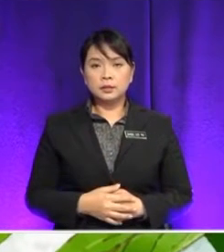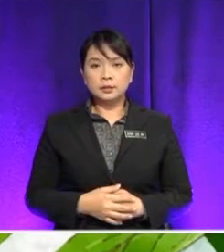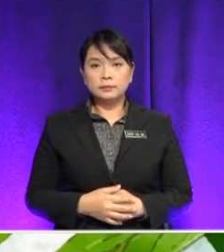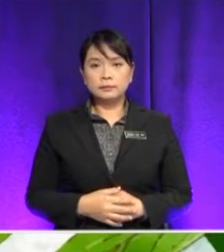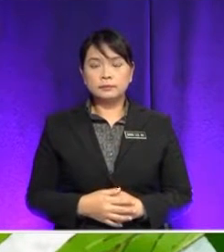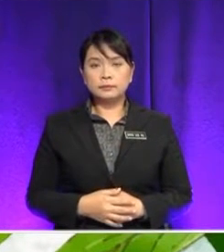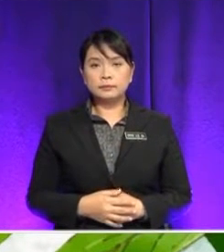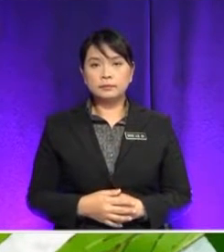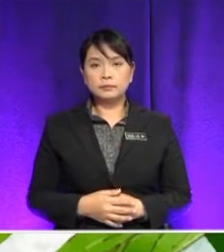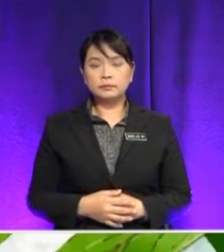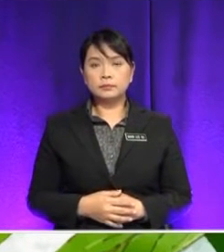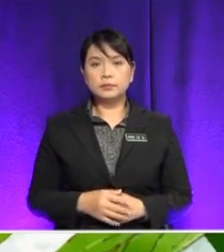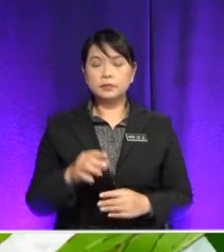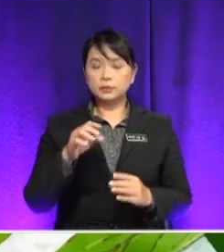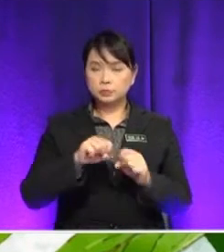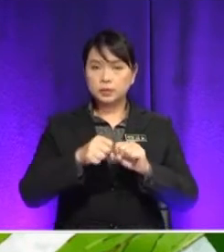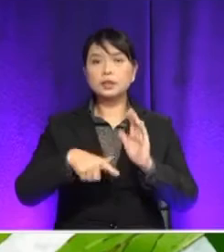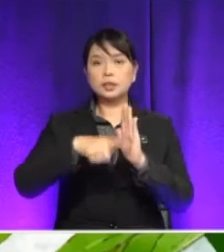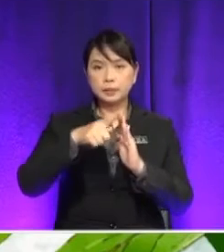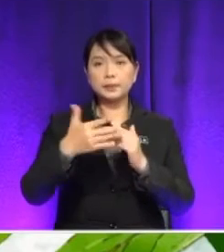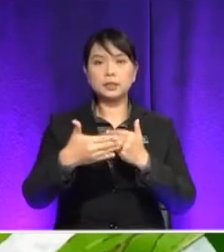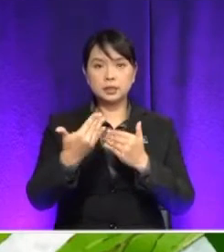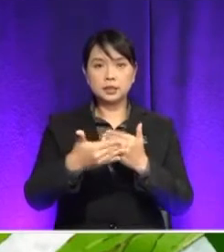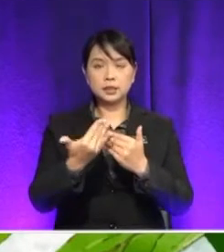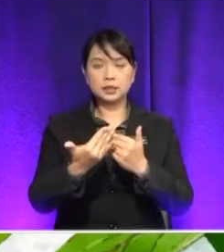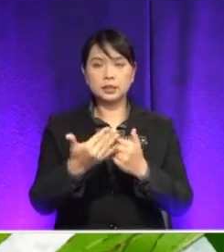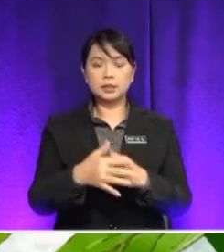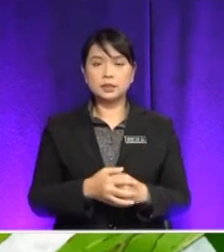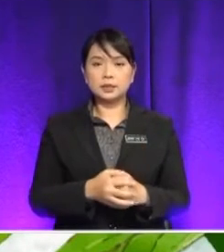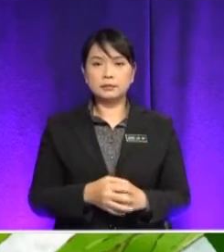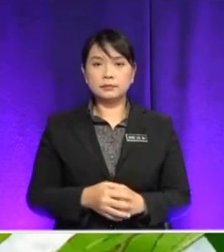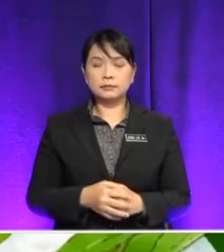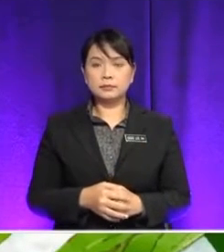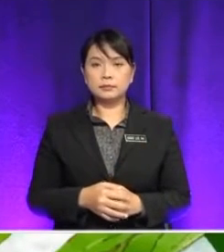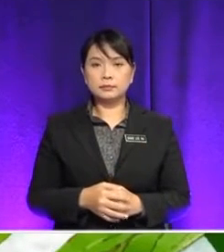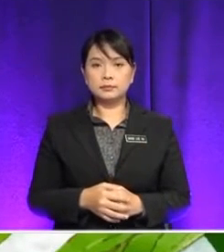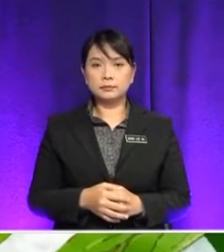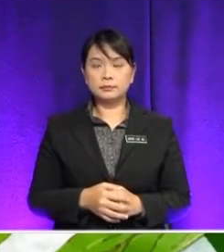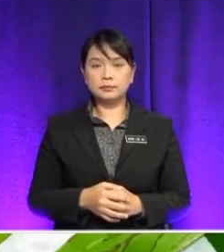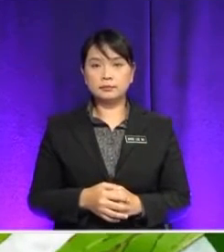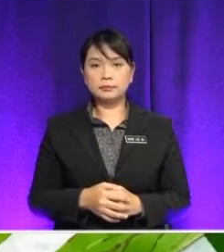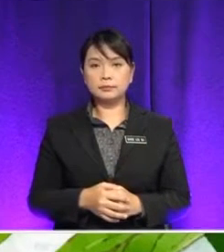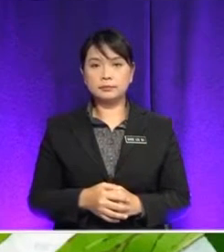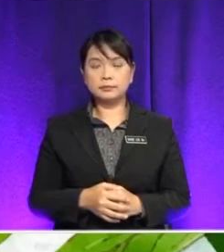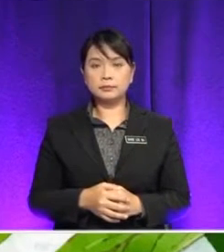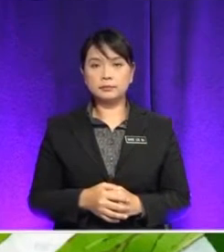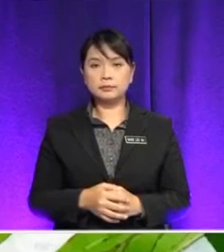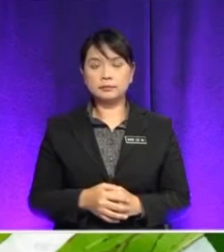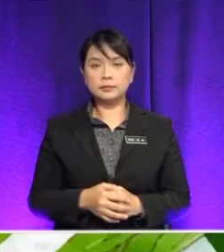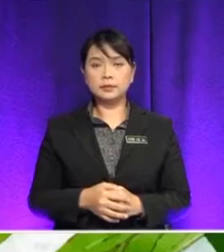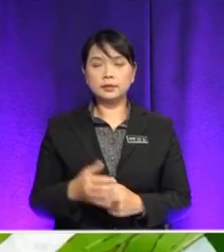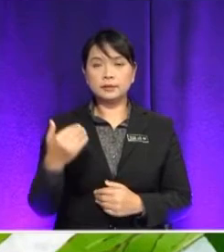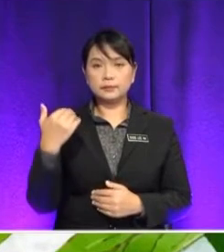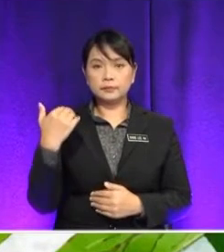lebih mudah supaya lebih mudah lebih mudah oke oke gelombang bunyi mempunyai